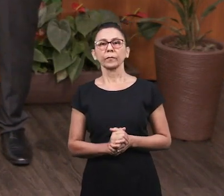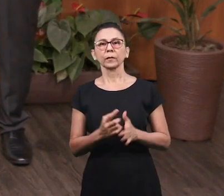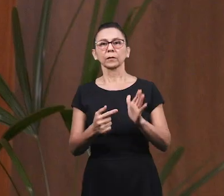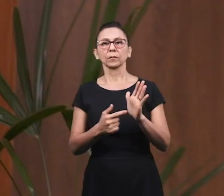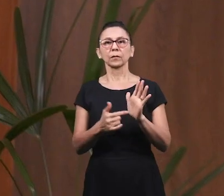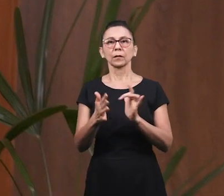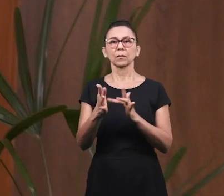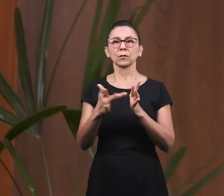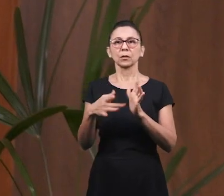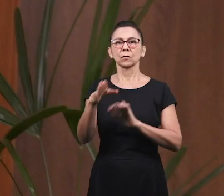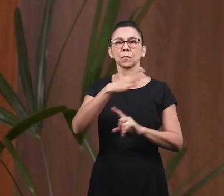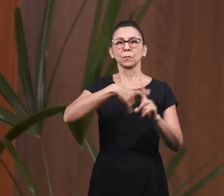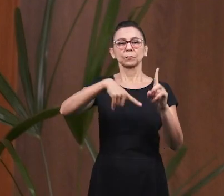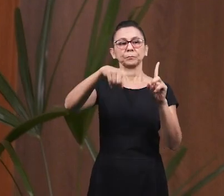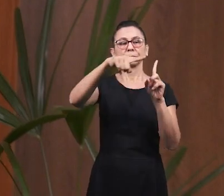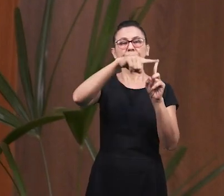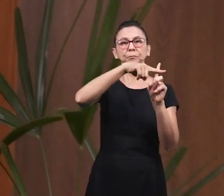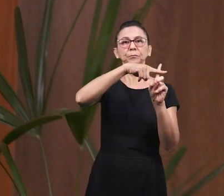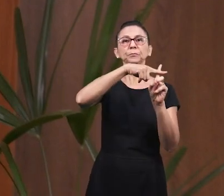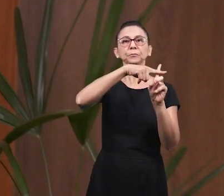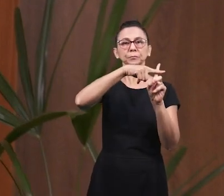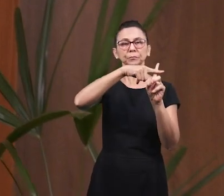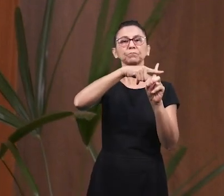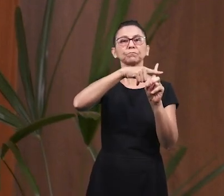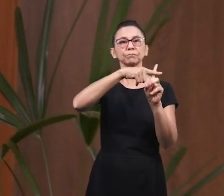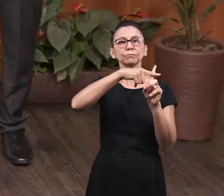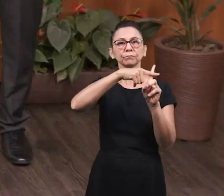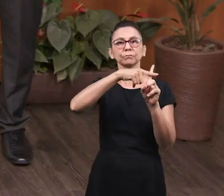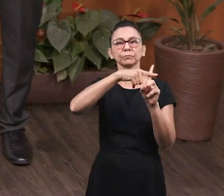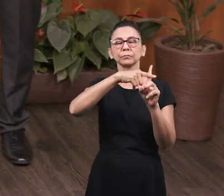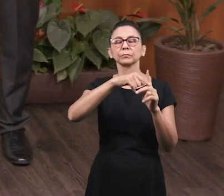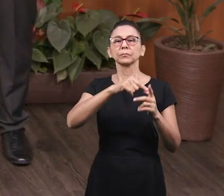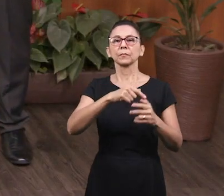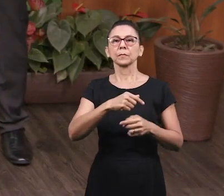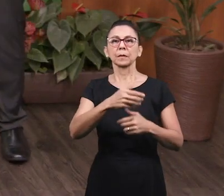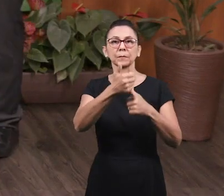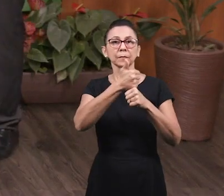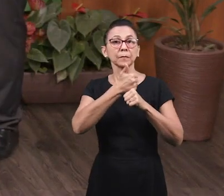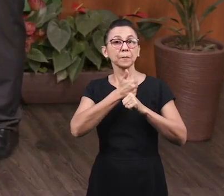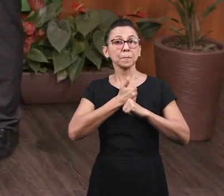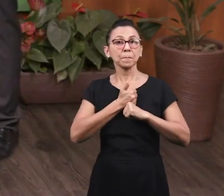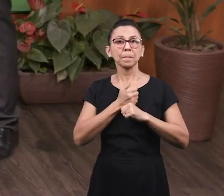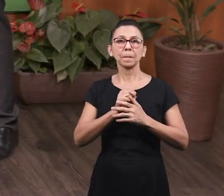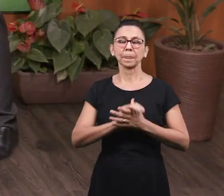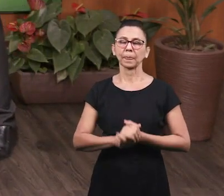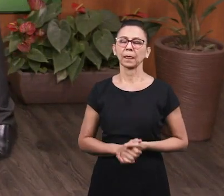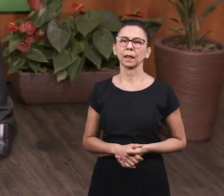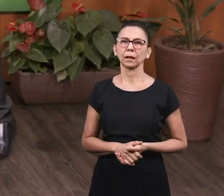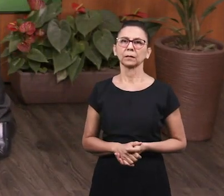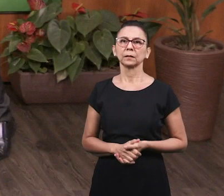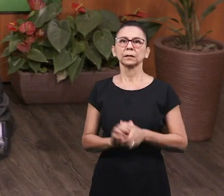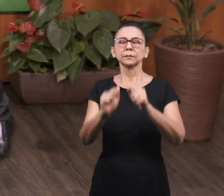pour nous. Voyez Daniel et l'autre qui nous assiste,